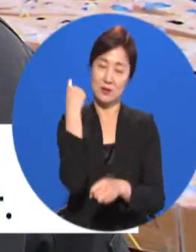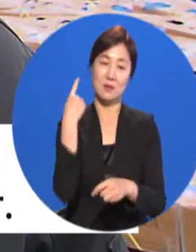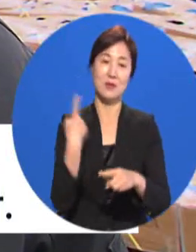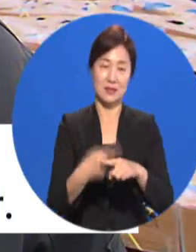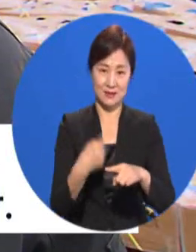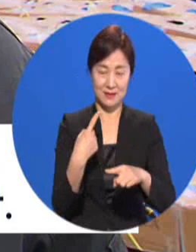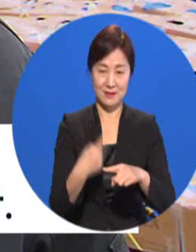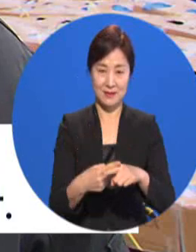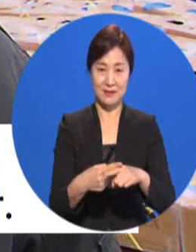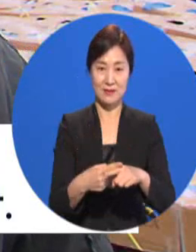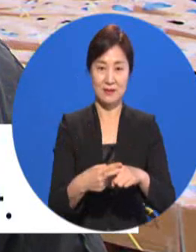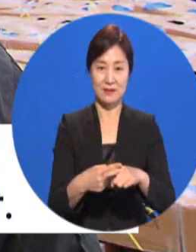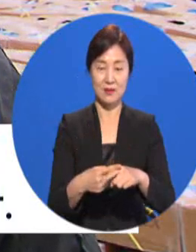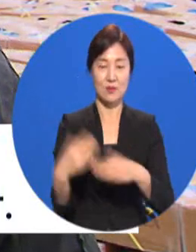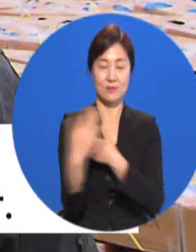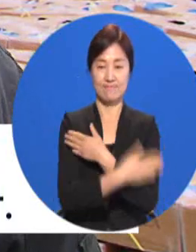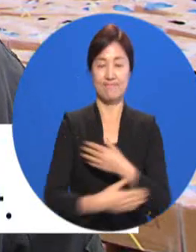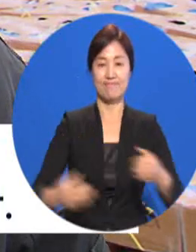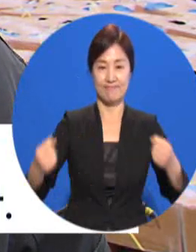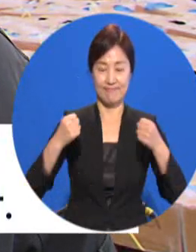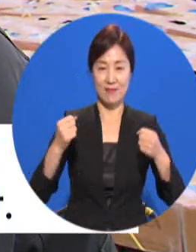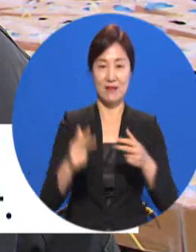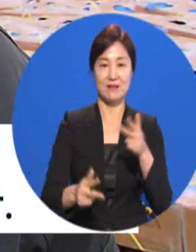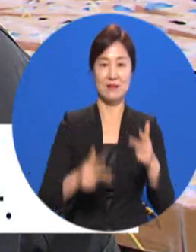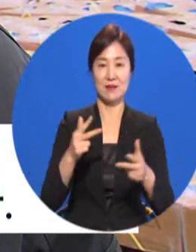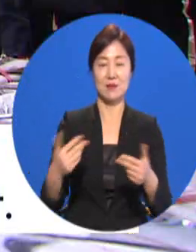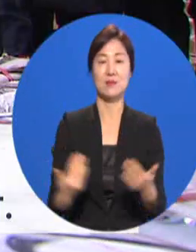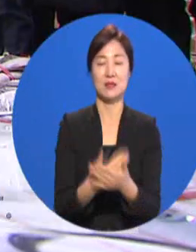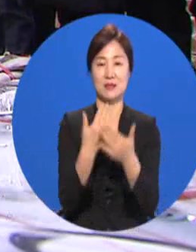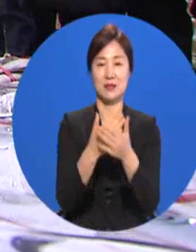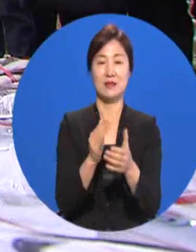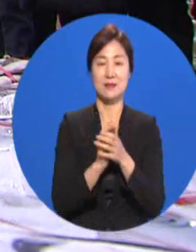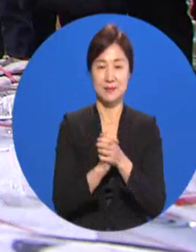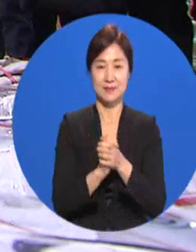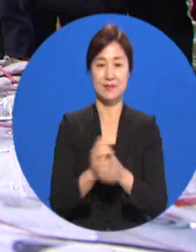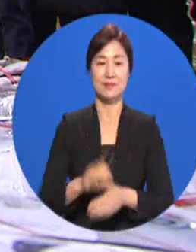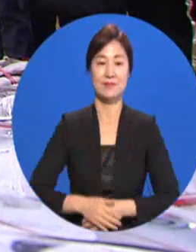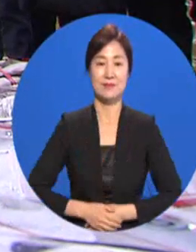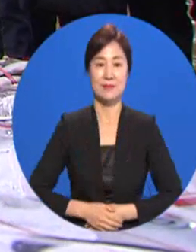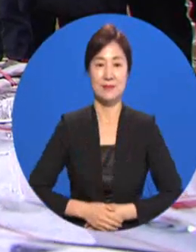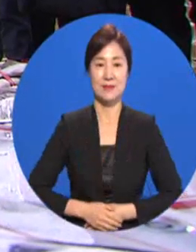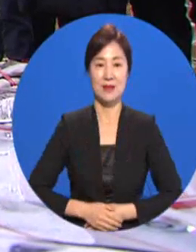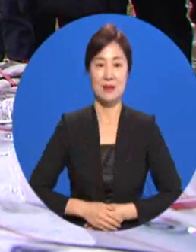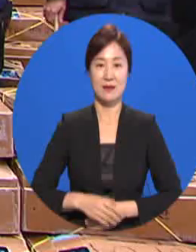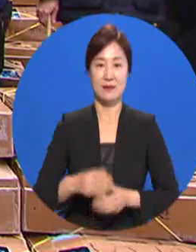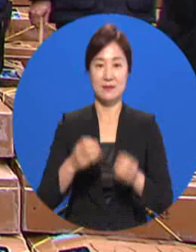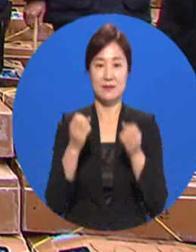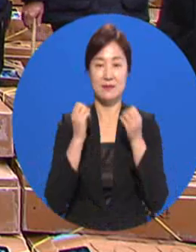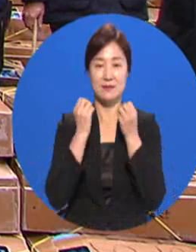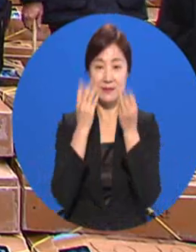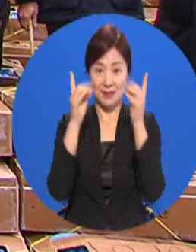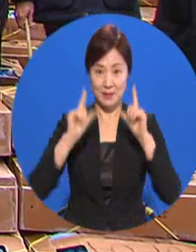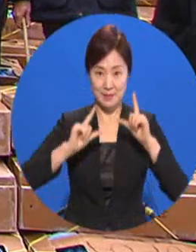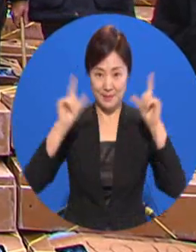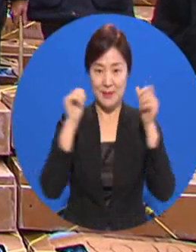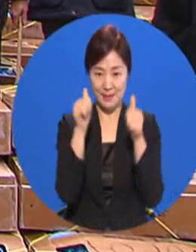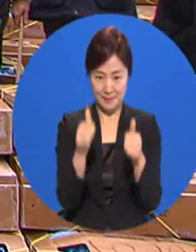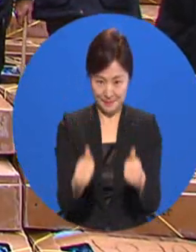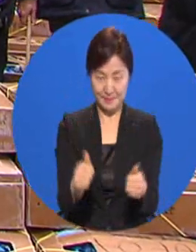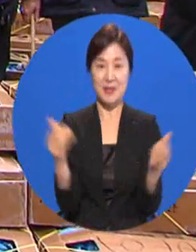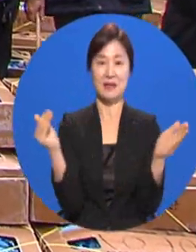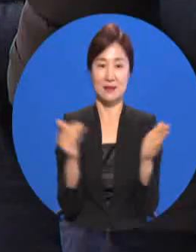우리가 다몬 건강이 사업 번창 해서 많은 생각입니다 읽고 새해 인사와 함께 이파니 시작됩니다 이